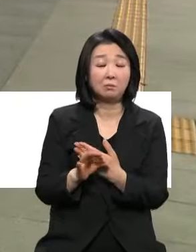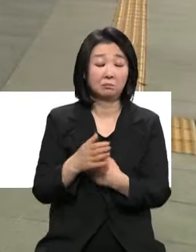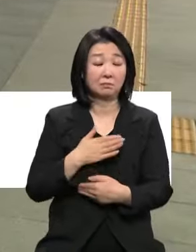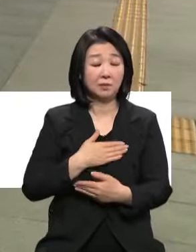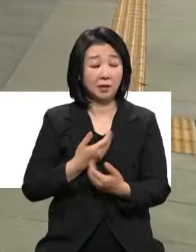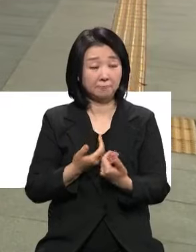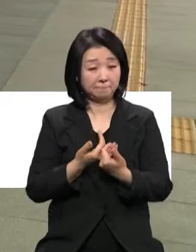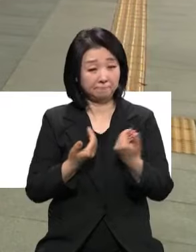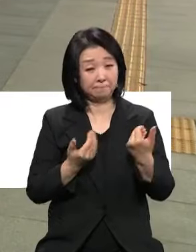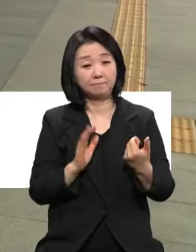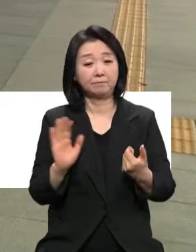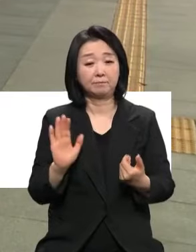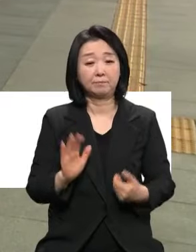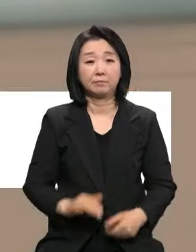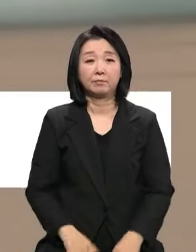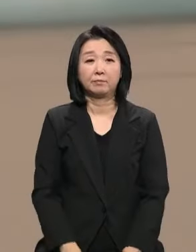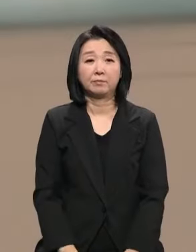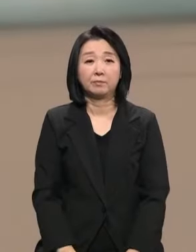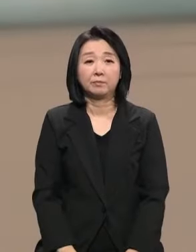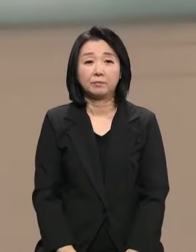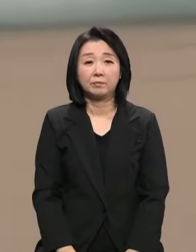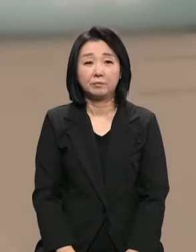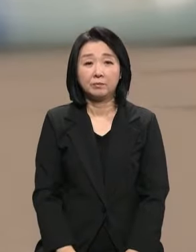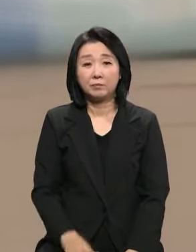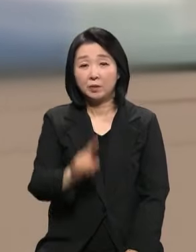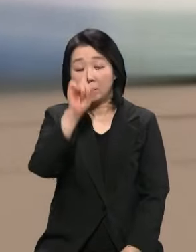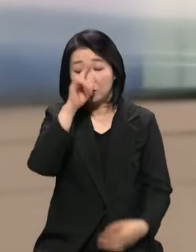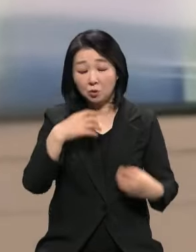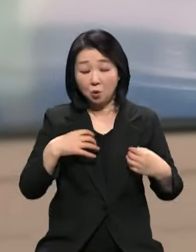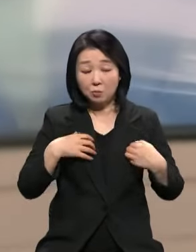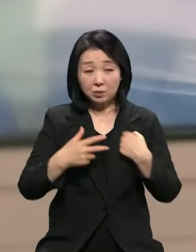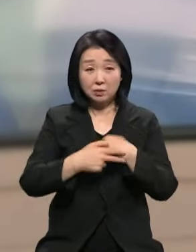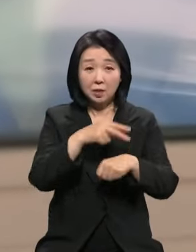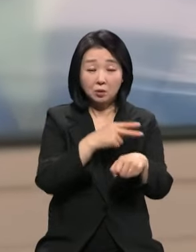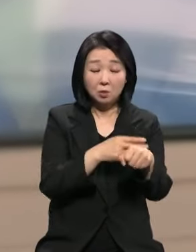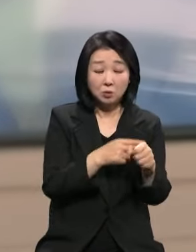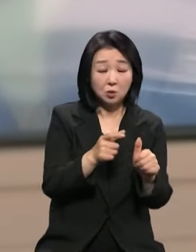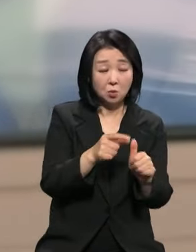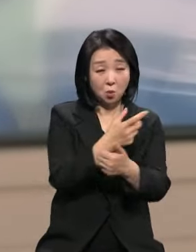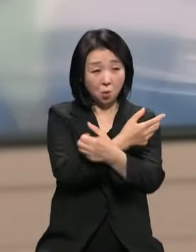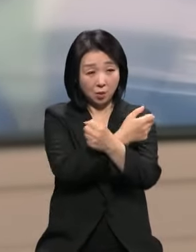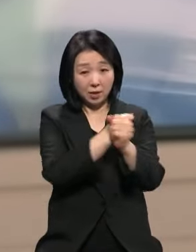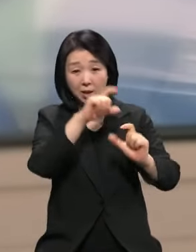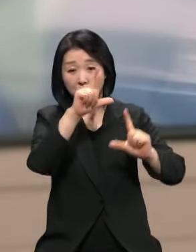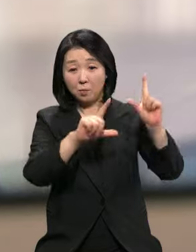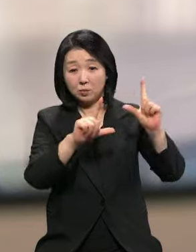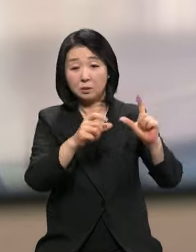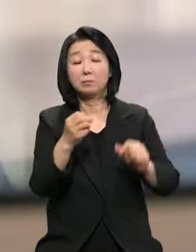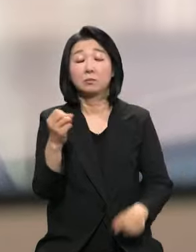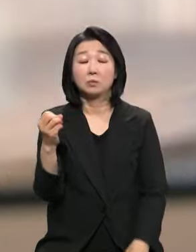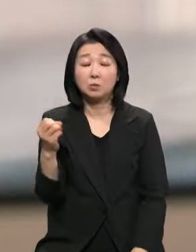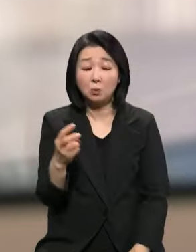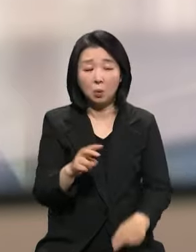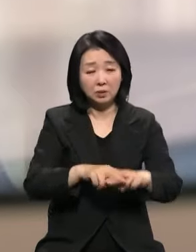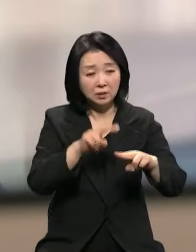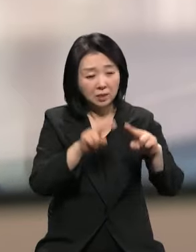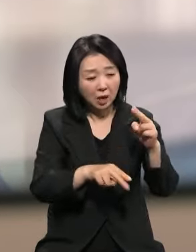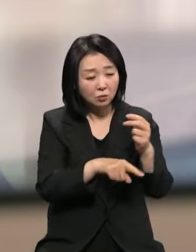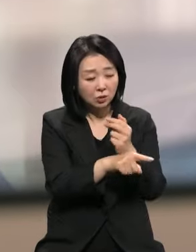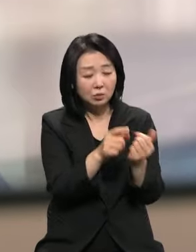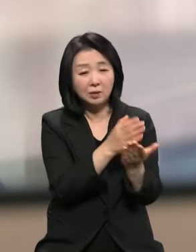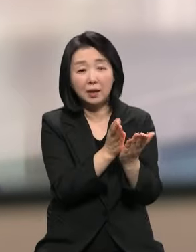떠날 생각이 정말 일도 없습니다 정부는 의대 교수들의 고용 계약 형태 사직 사유 등이 다양하기